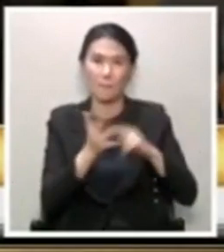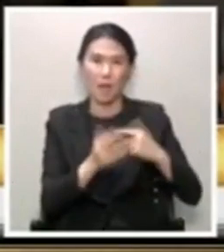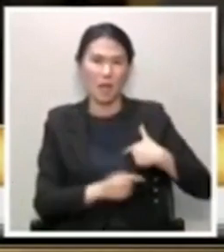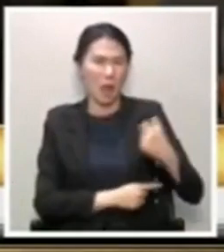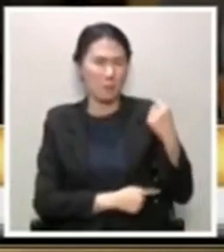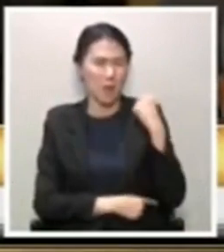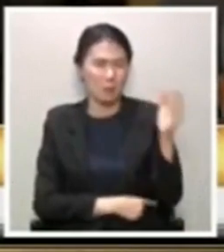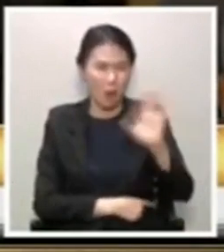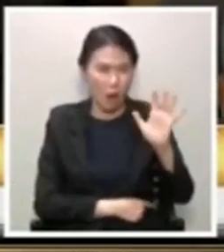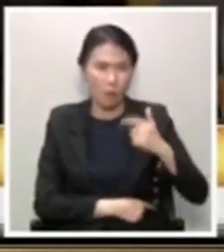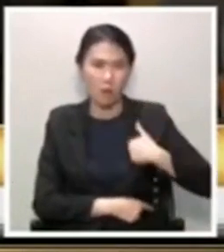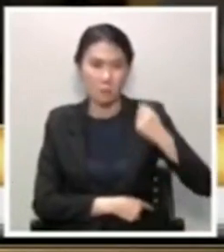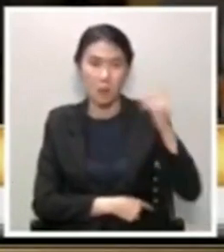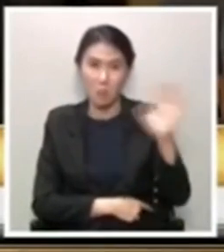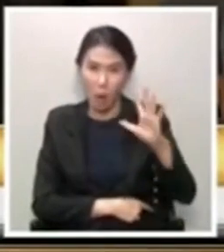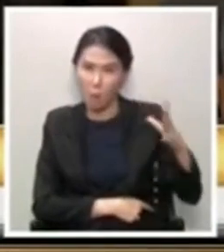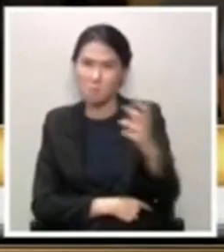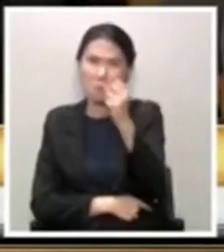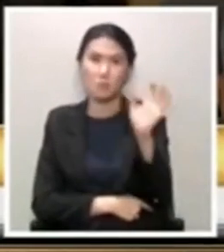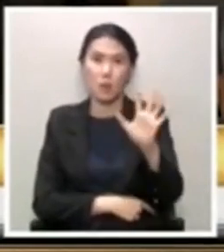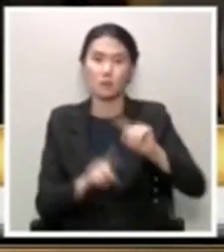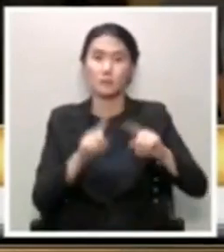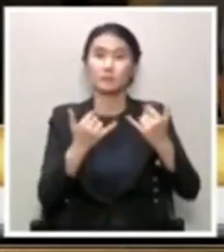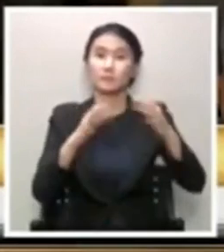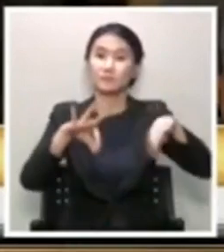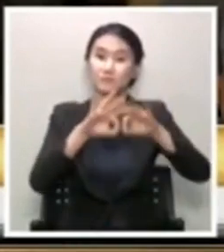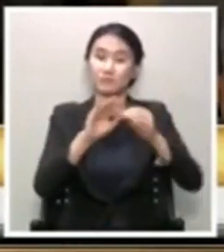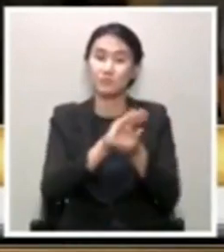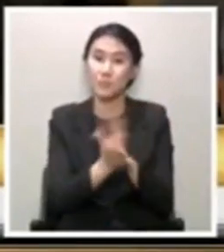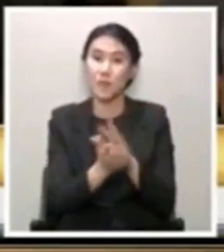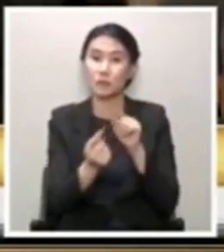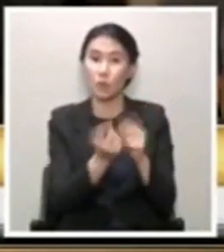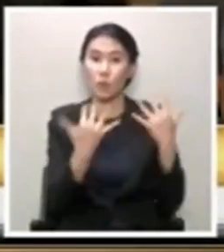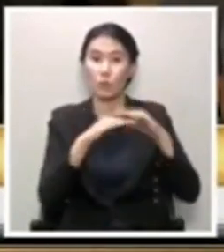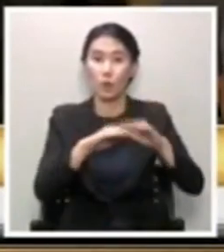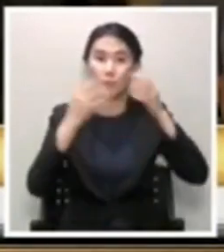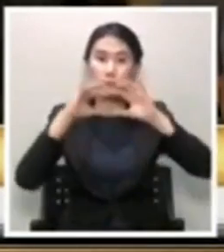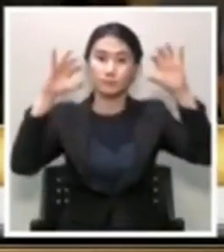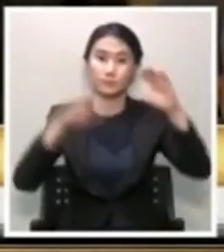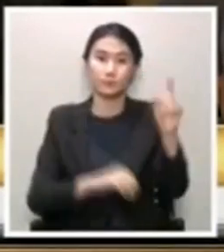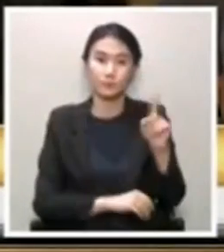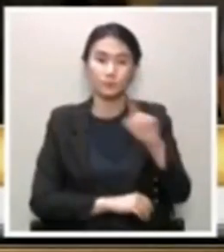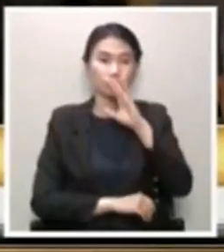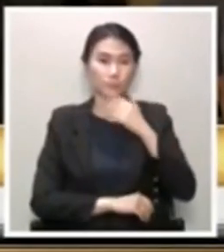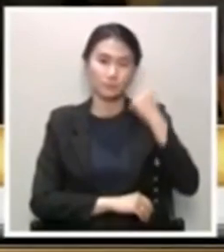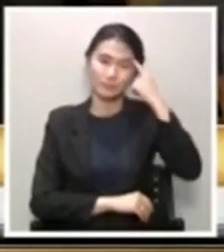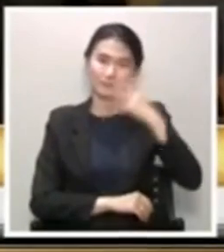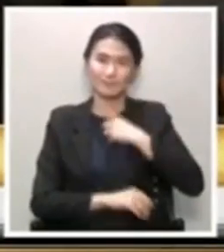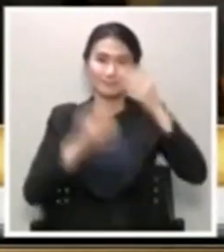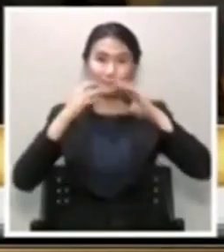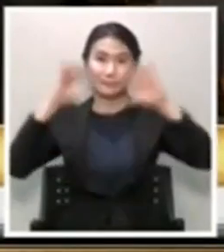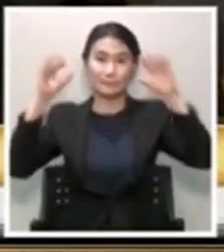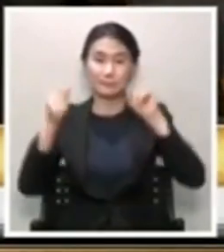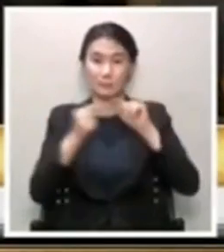จแต่ในท้ายที่สุดมีความจําเป็นอย่างยิ่งยวดที่ต้องเปลี่ยนใจไปร่วมรัฐบาลเพราะรู้อยู่แล้วครับว่าถ้ามาตั้งรัฐบาลกับพรรคการเมืองที่